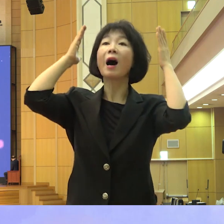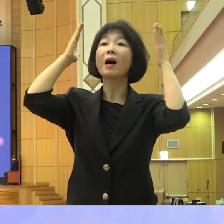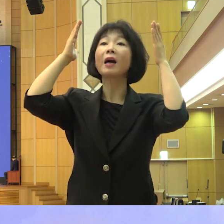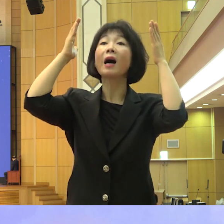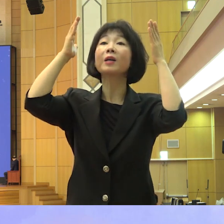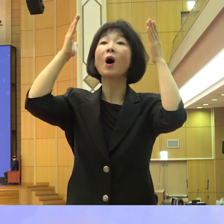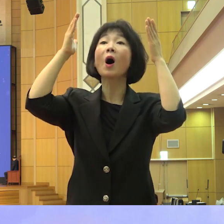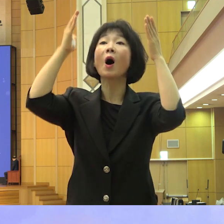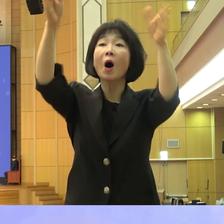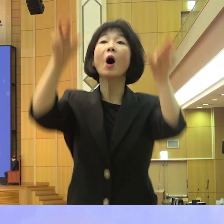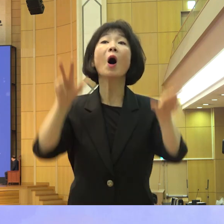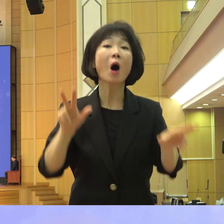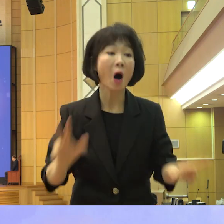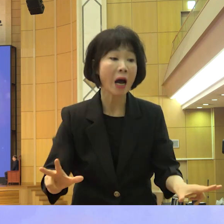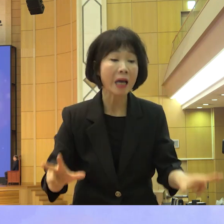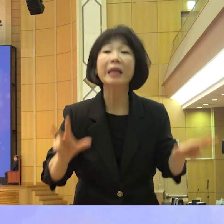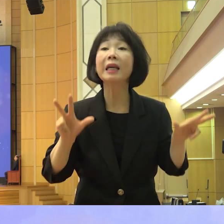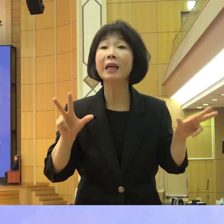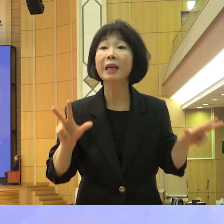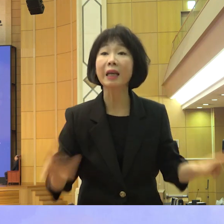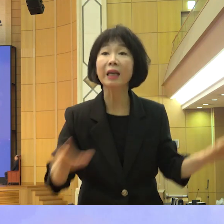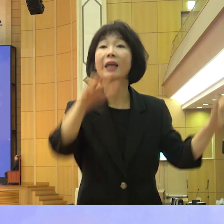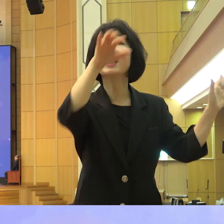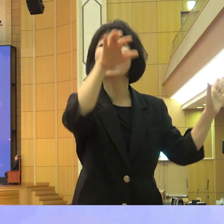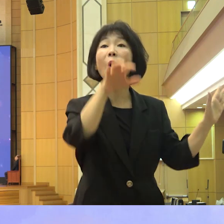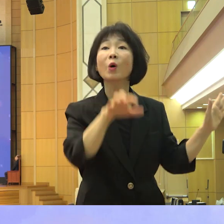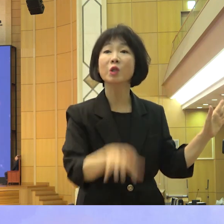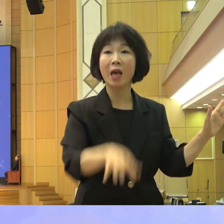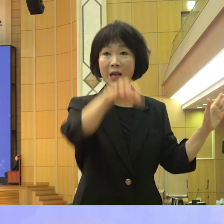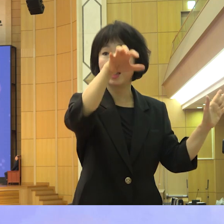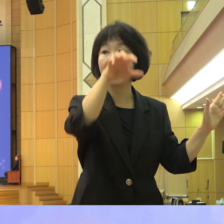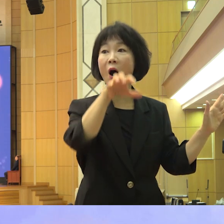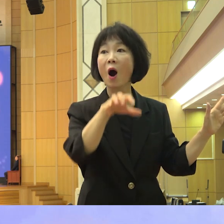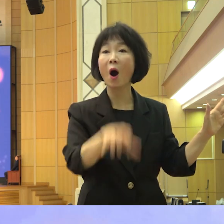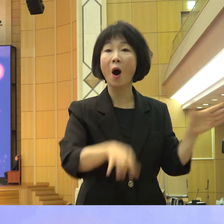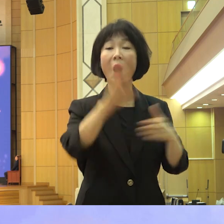하나님 향하여